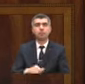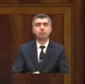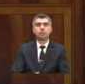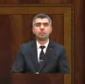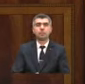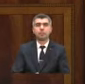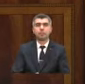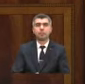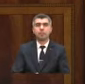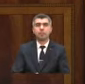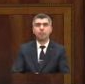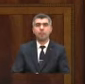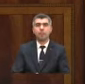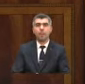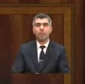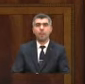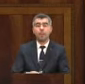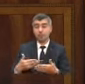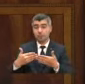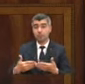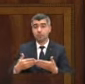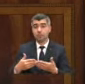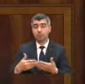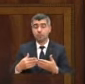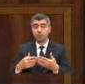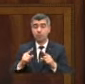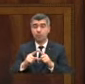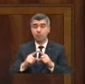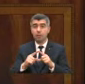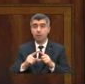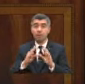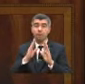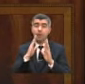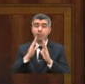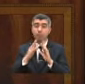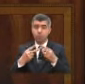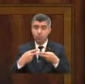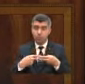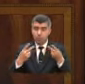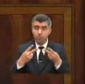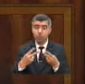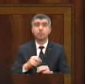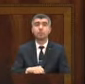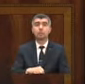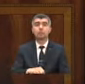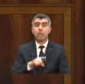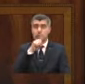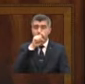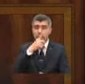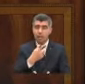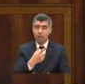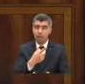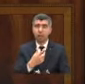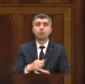في راه باقي الآن تلقاوها في مواقع التواصل الاجتماعي ديالها في الفيسبوك في تويتر، غادي تلقاوها في الموقع